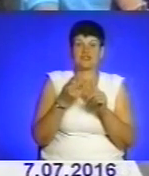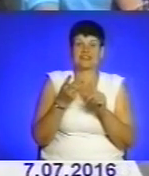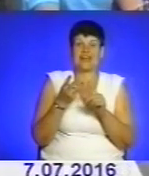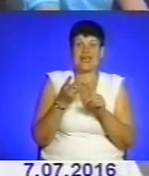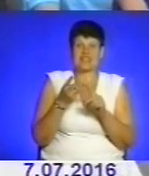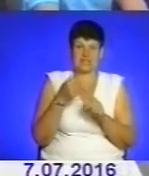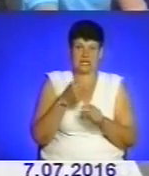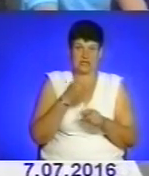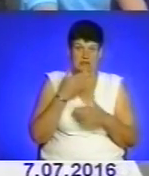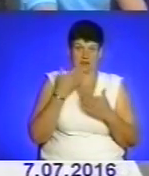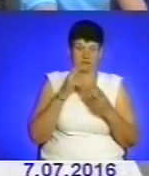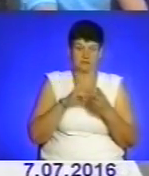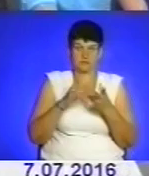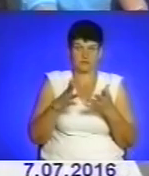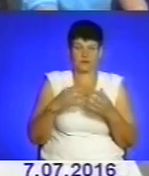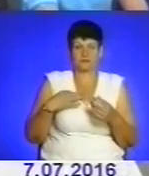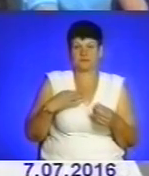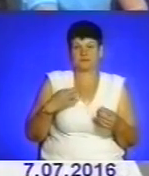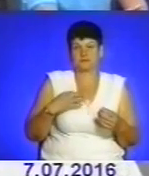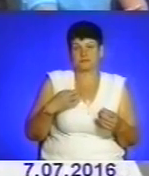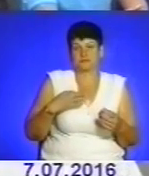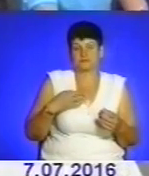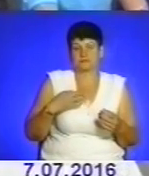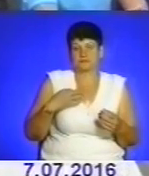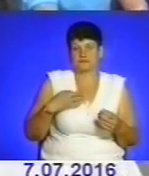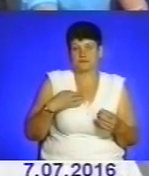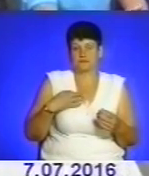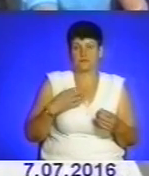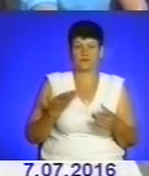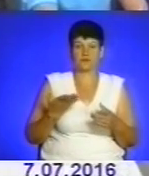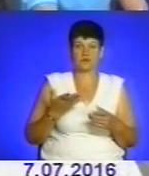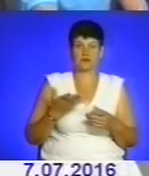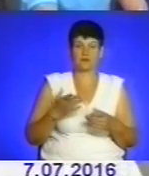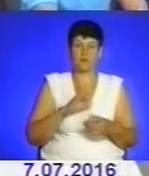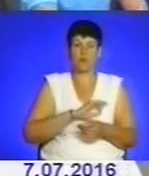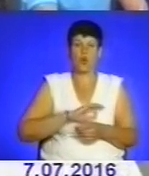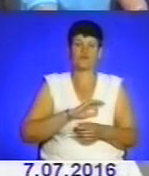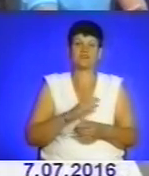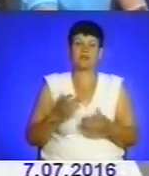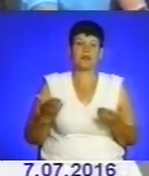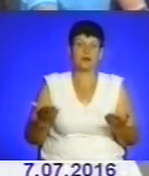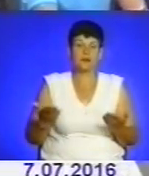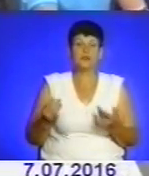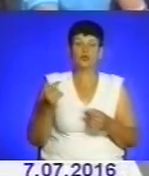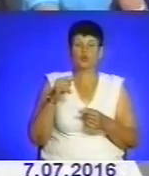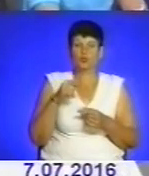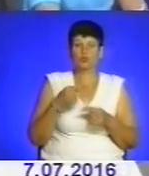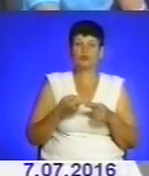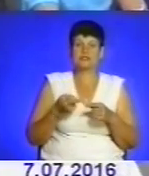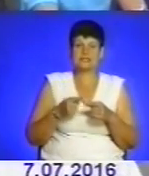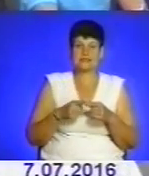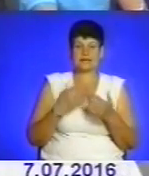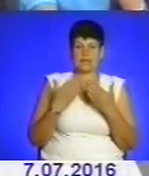Вони чомусь ігнорують таку важливу громадську інституцію, як профспілка. Тому цей діалог вже